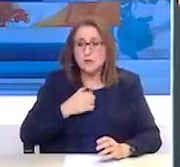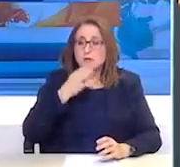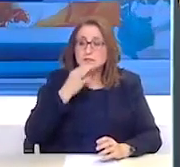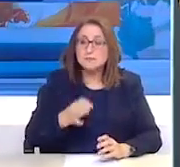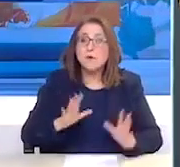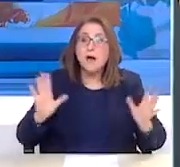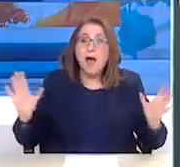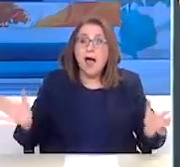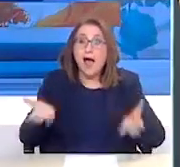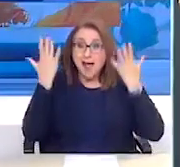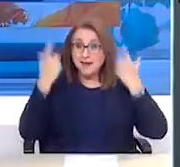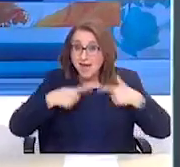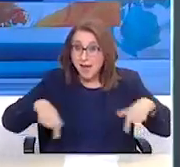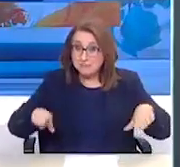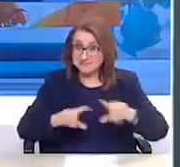αισιόδοξη νότα.